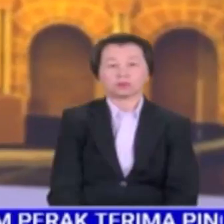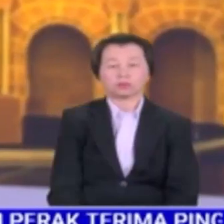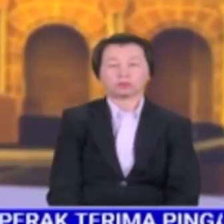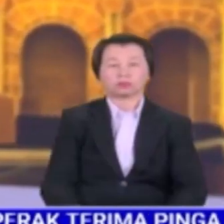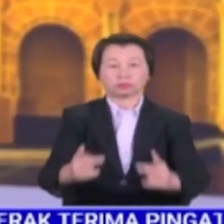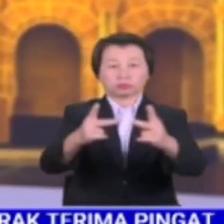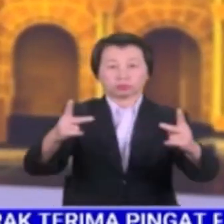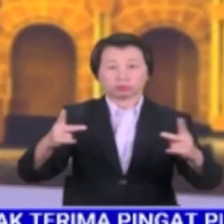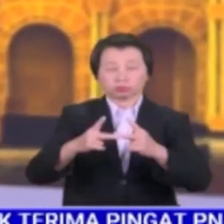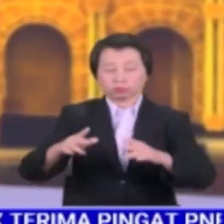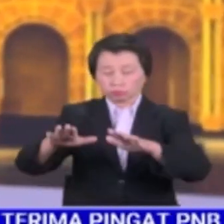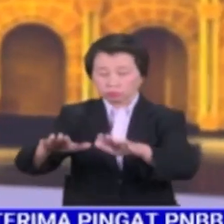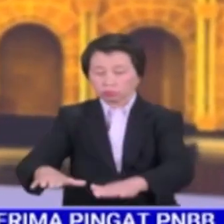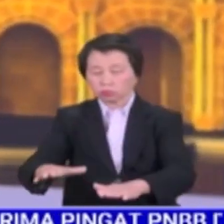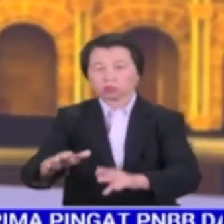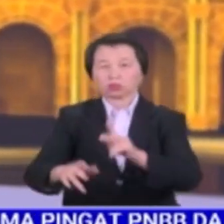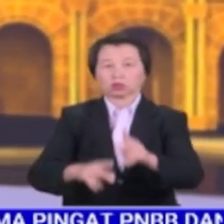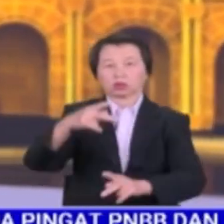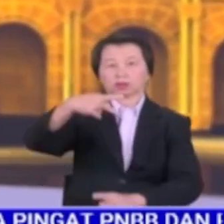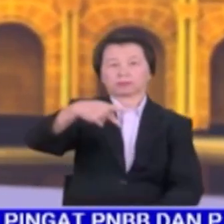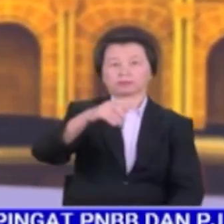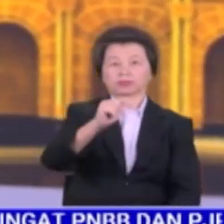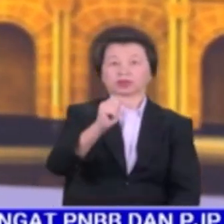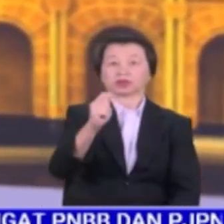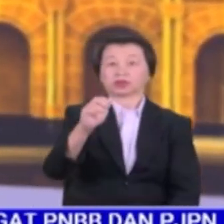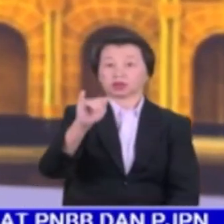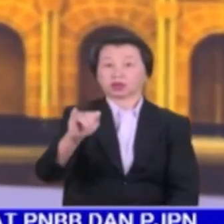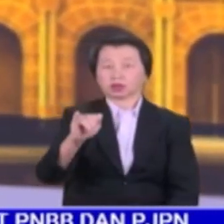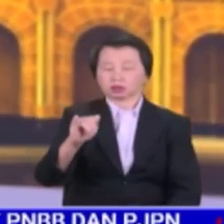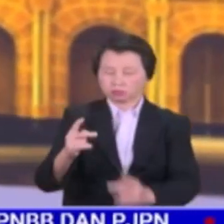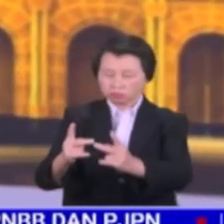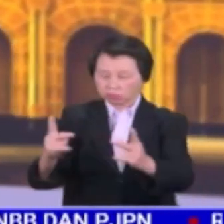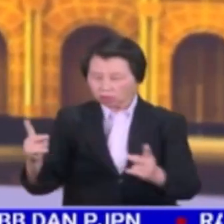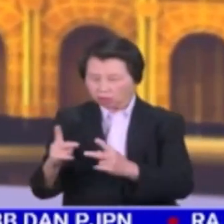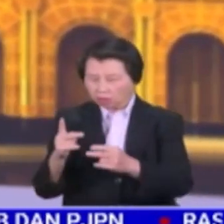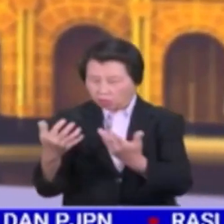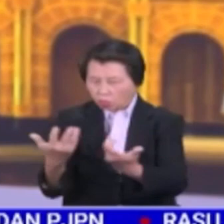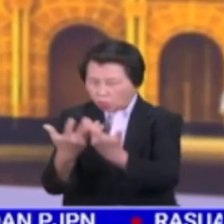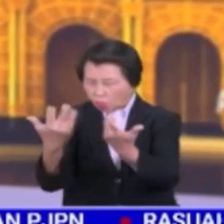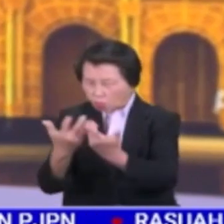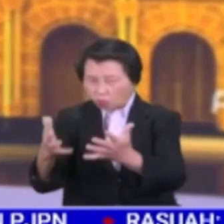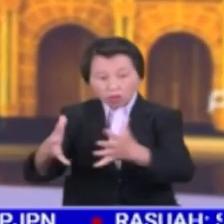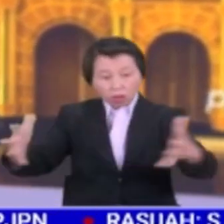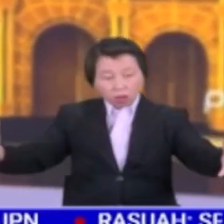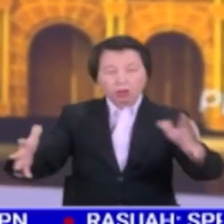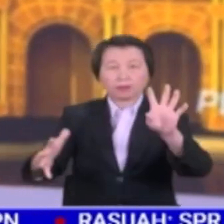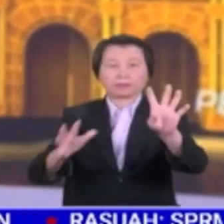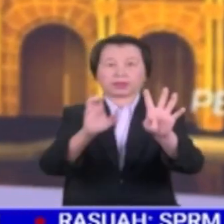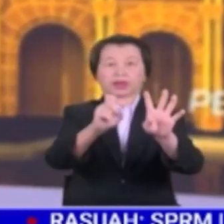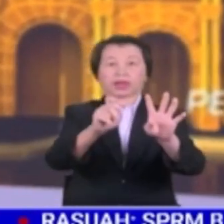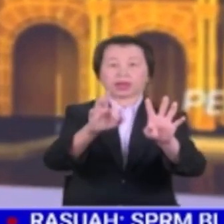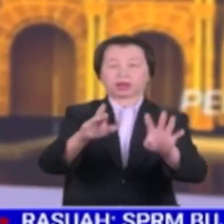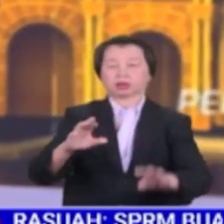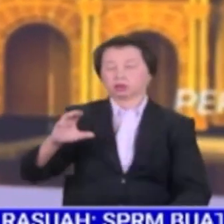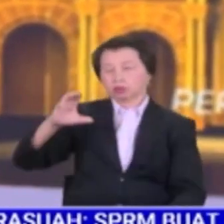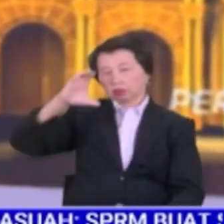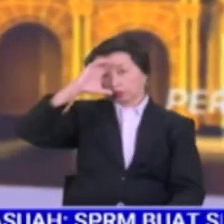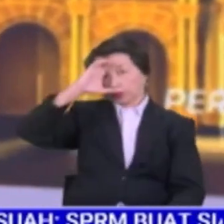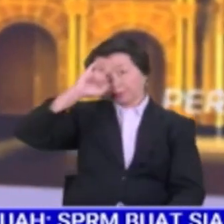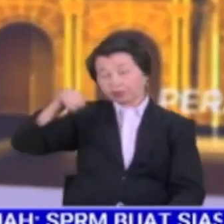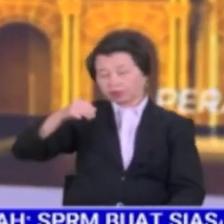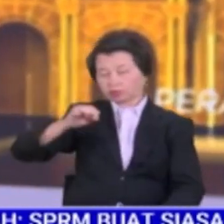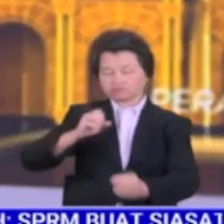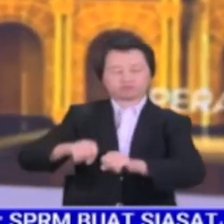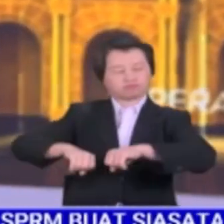kawasan penempatan Pendatang Asing Tanpa Izin Pati di sebuah kawasan belukar berkeluasan 4 ekor di sawijaya dimusnahkan